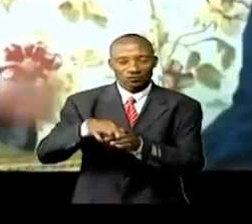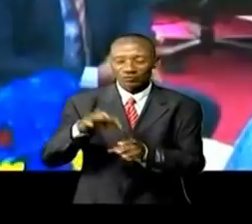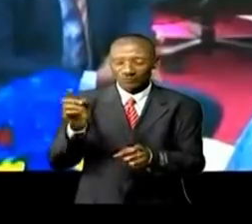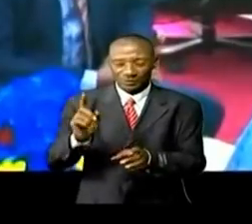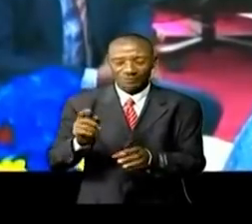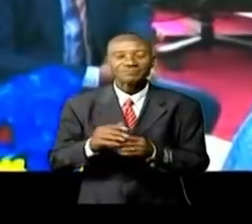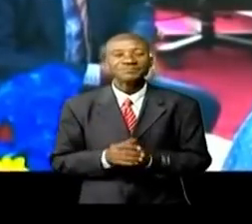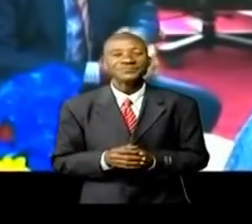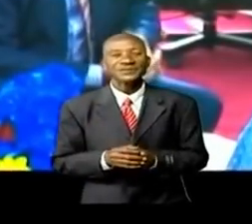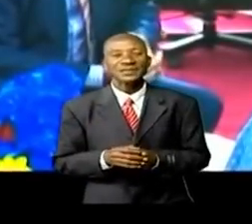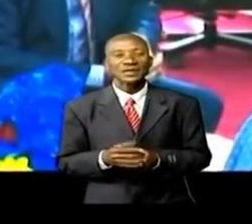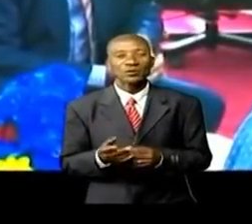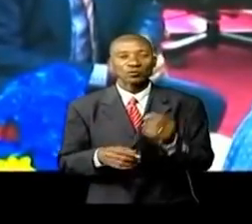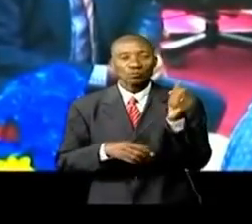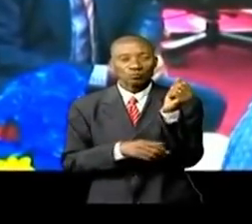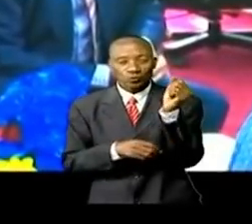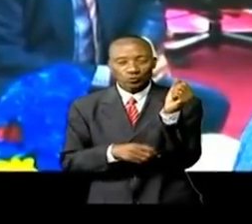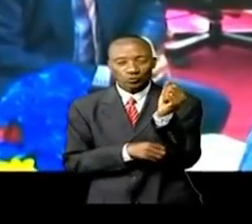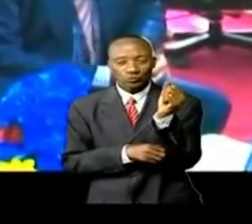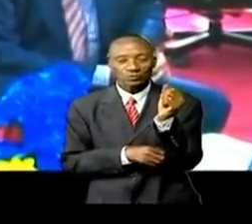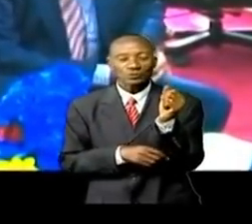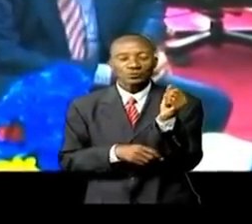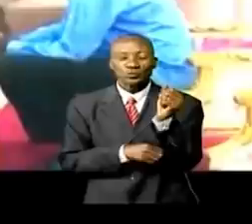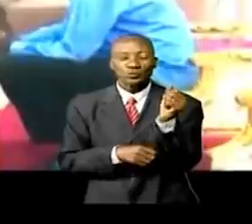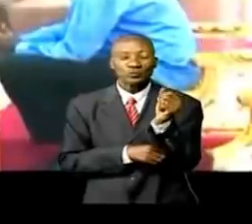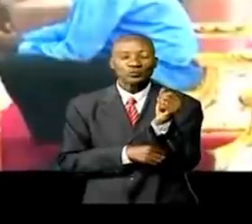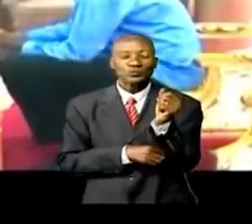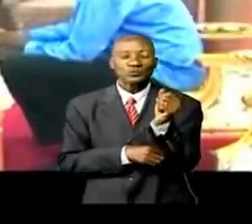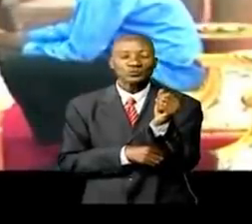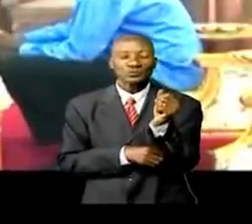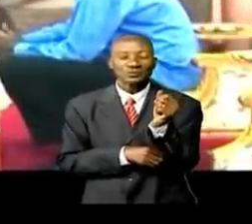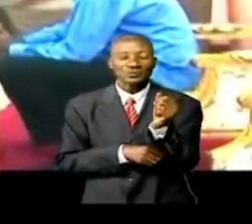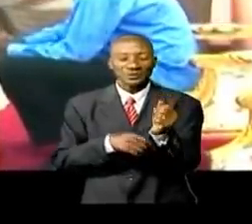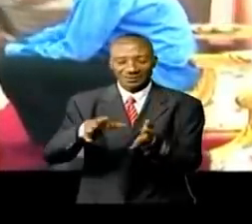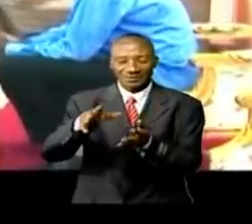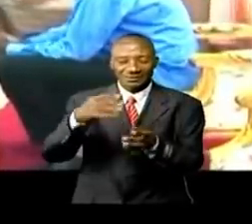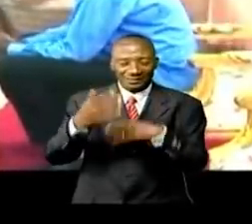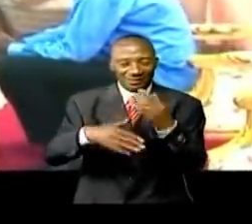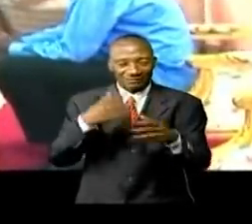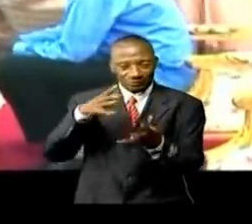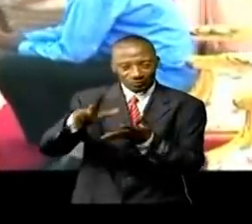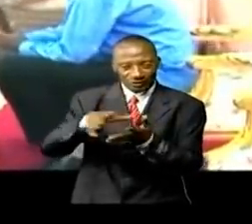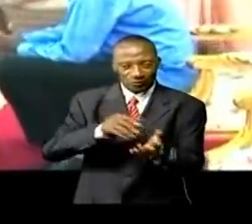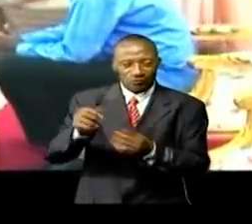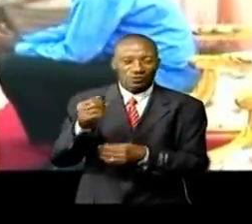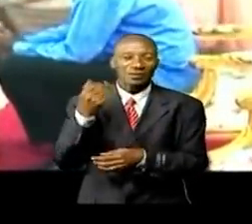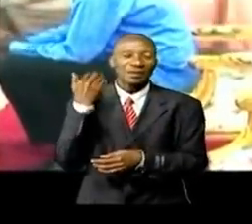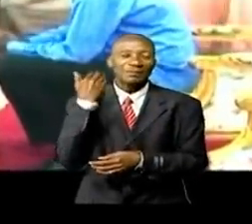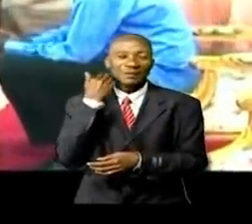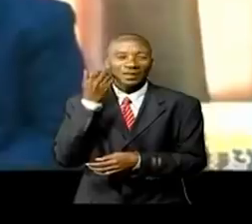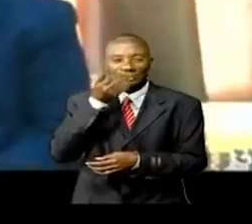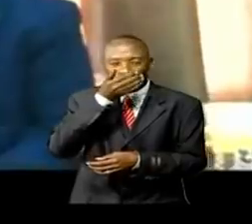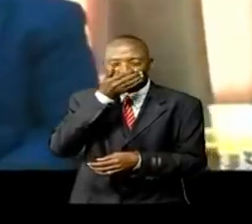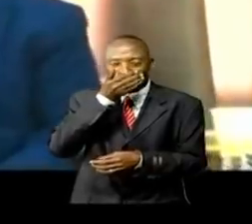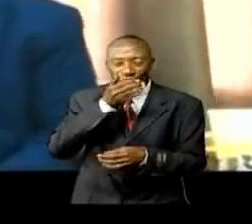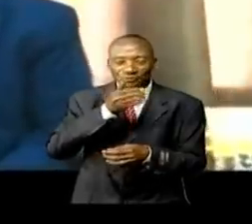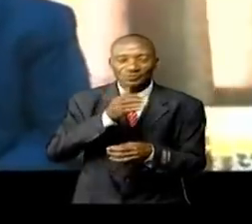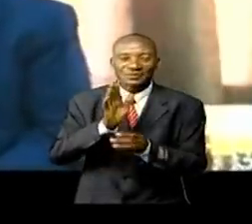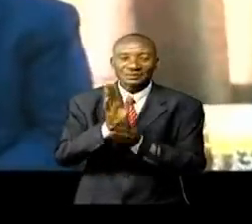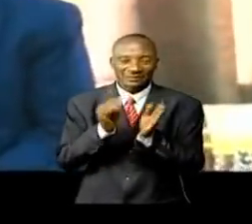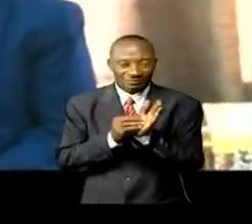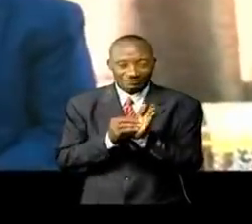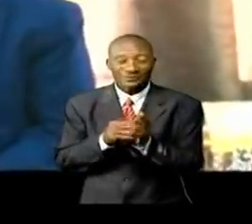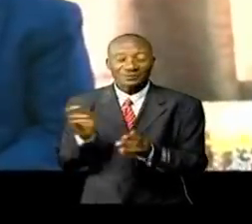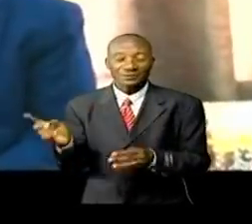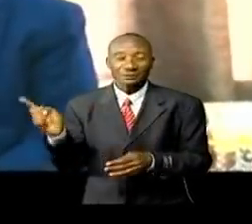coordonnateur des ripostes contre la Covid-19, le professeur Jean-Jacques Muyembe Tanfoum, est venu informer le speaker de la Chambre